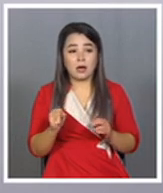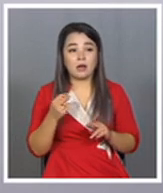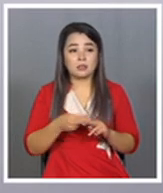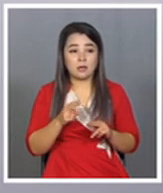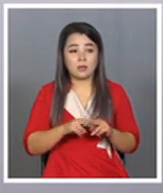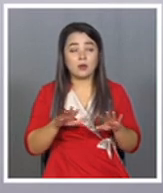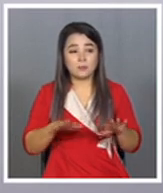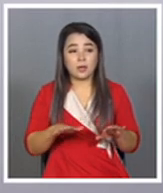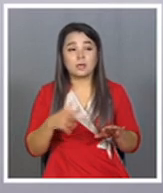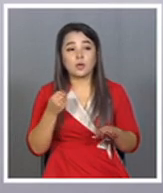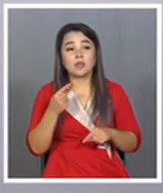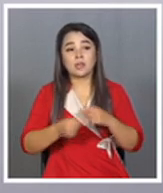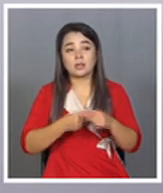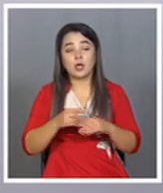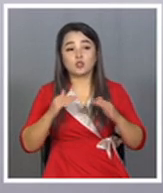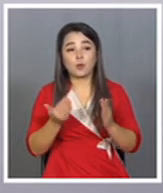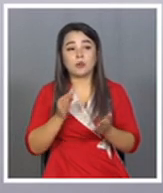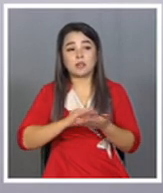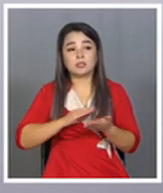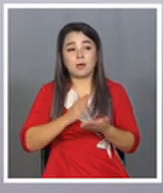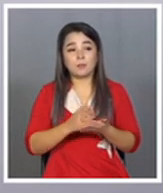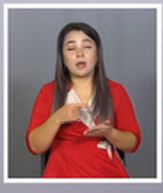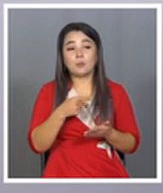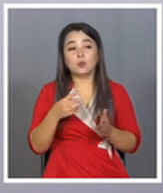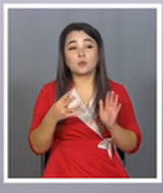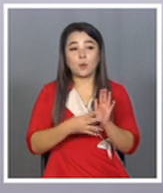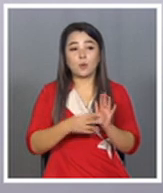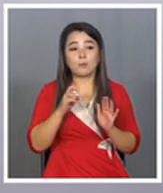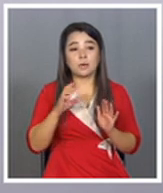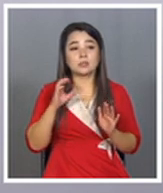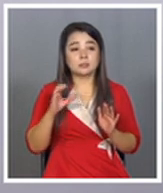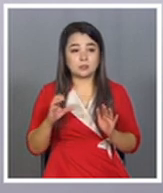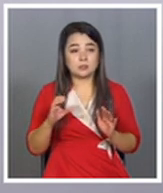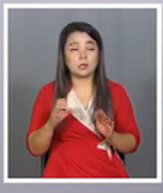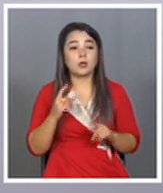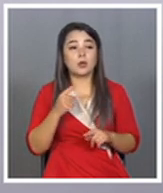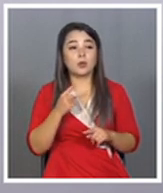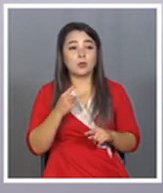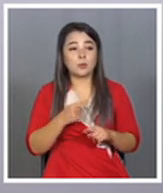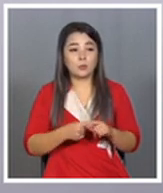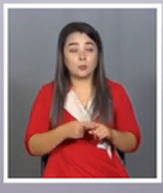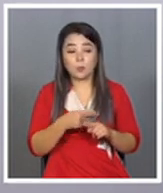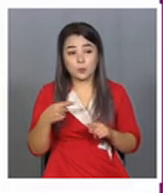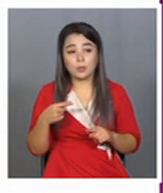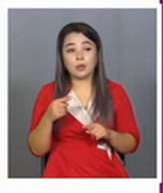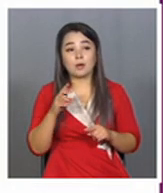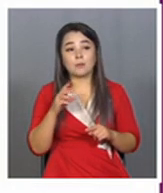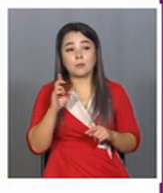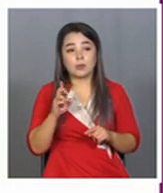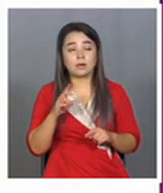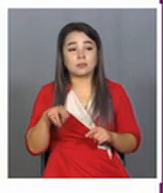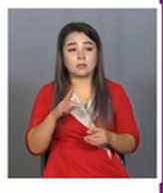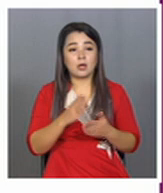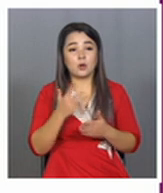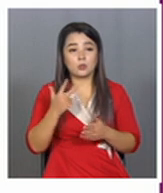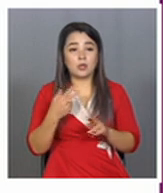Және екінші жақшаға топтастырып жазамыз, ол минус 9Б-сыны және минус 3Б-дыны. Бұл жерде